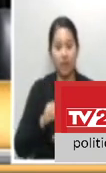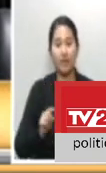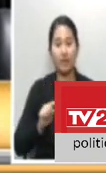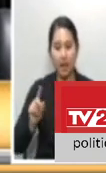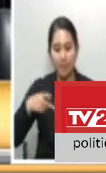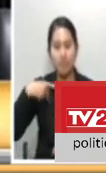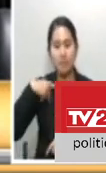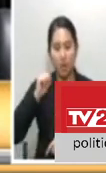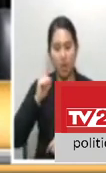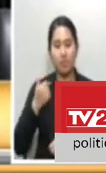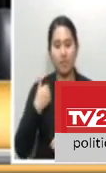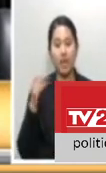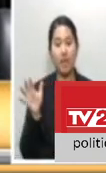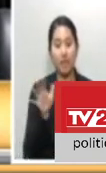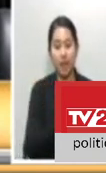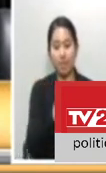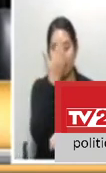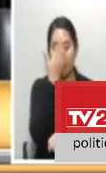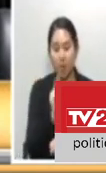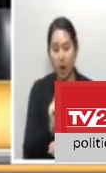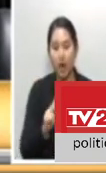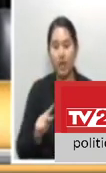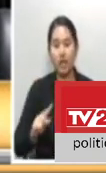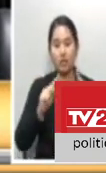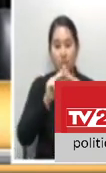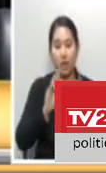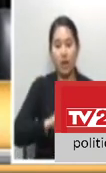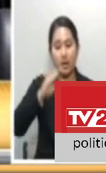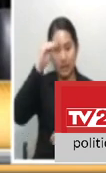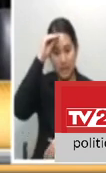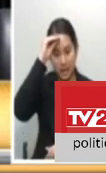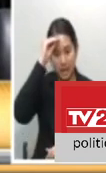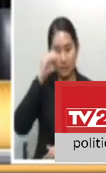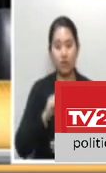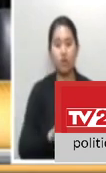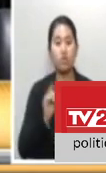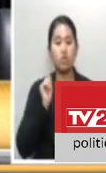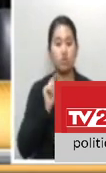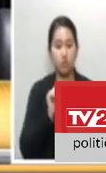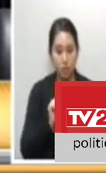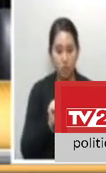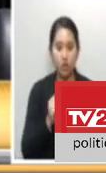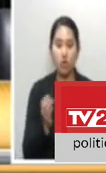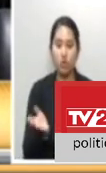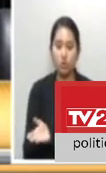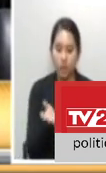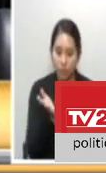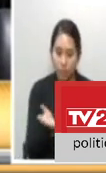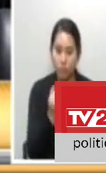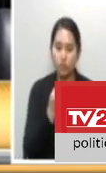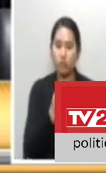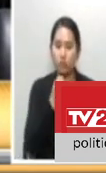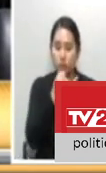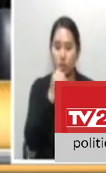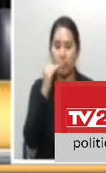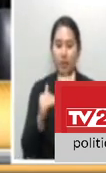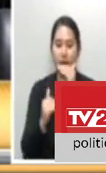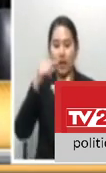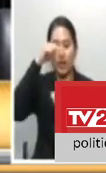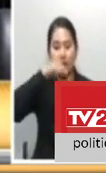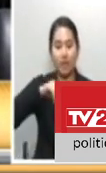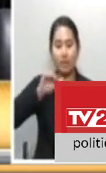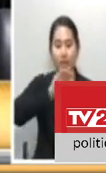ค่าเพราะกระทรวงศึกษาธิการนั้นเป็นกระทรวงที่ช่วยในการพัฒนาประเทศให้มีความเจริญก้